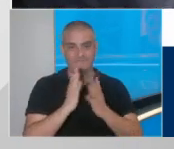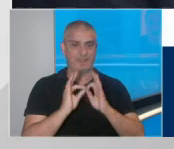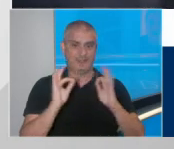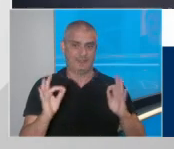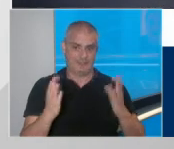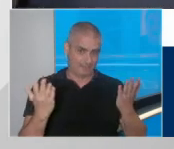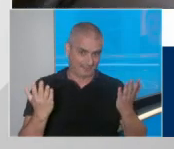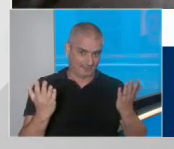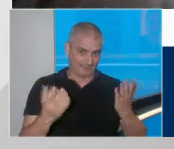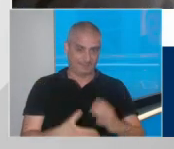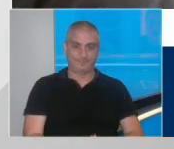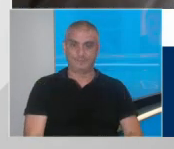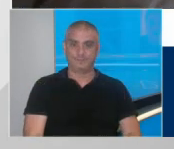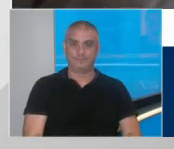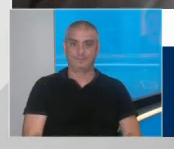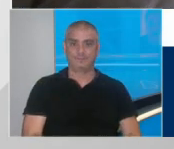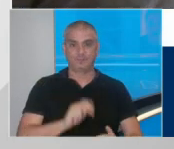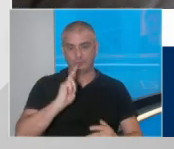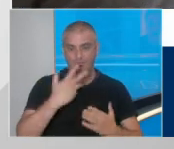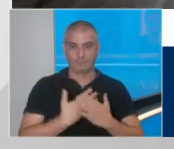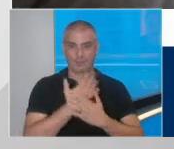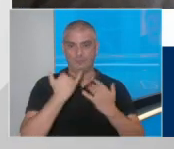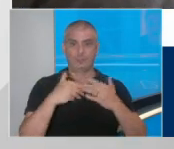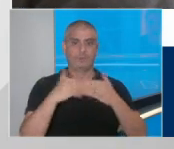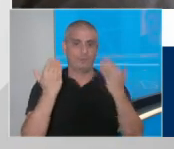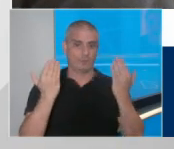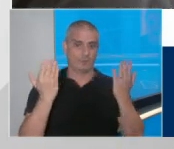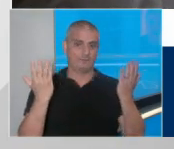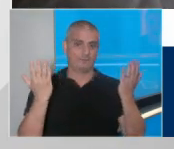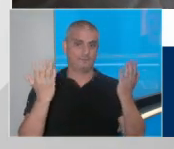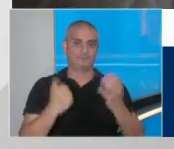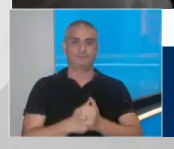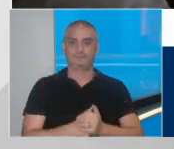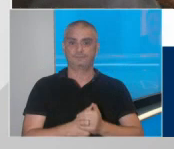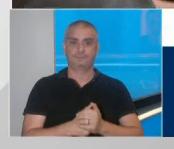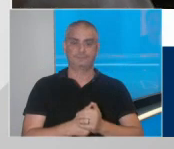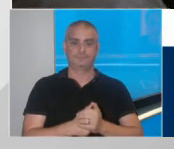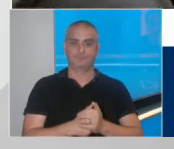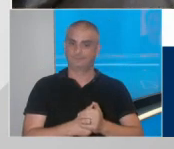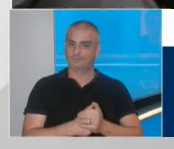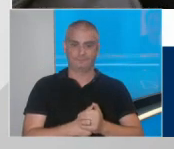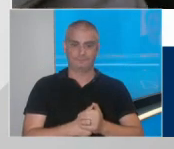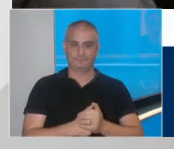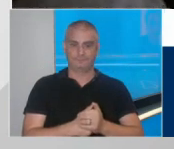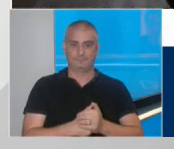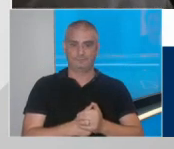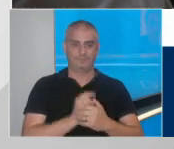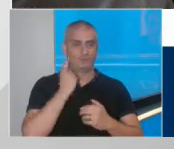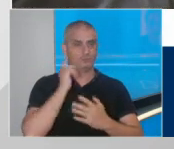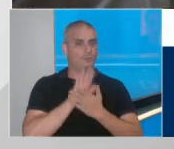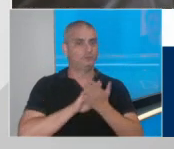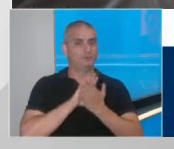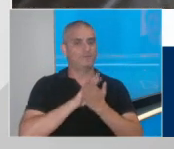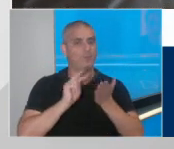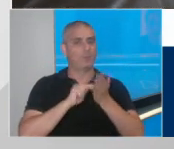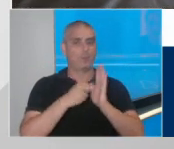התחיל שוב מחדש היום בבוקר. לא נשמע איזושהי התייחסות